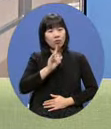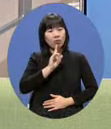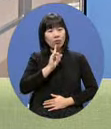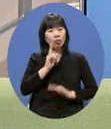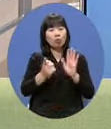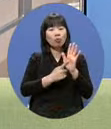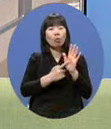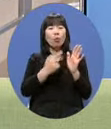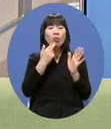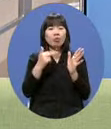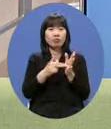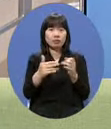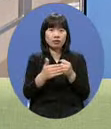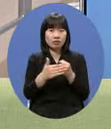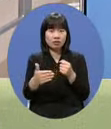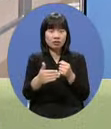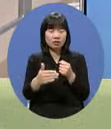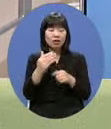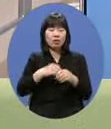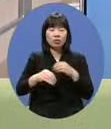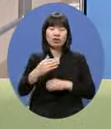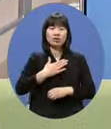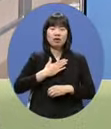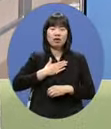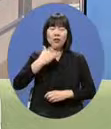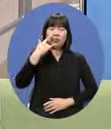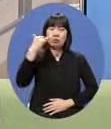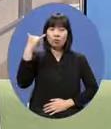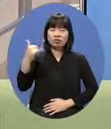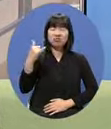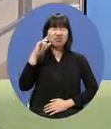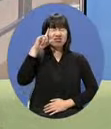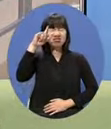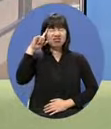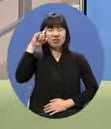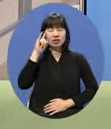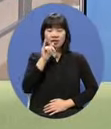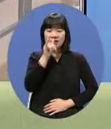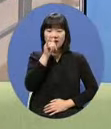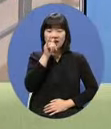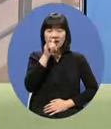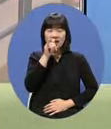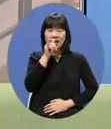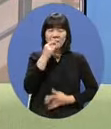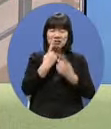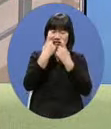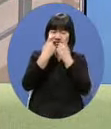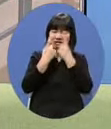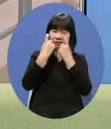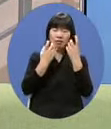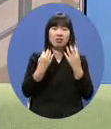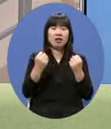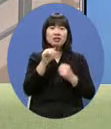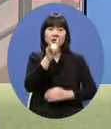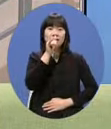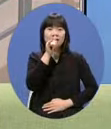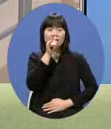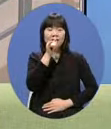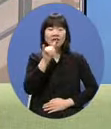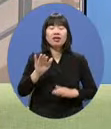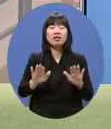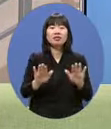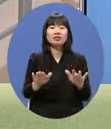않는다고 오히려 뭐 전화 아니면 부모님이 짜증을 내거나 신경질을 낸 적이 혹시 있으신가요 어